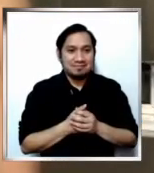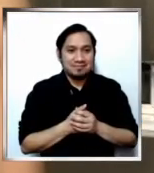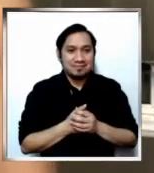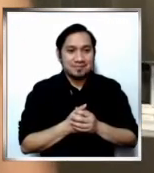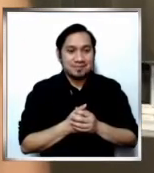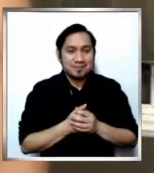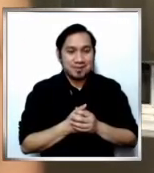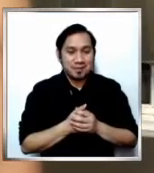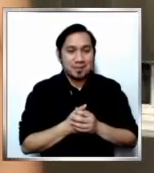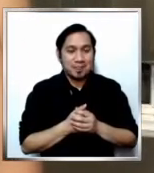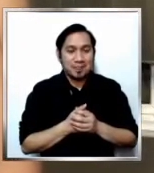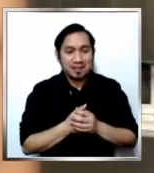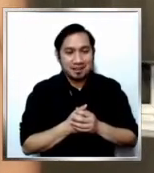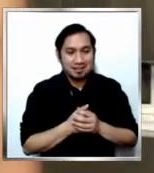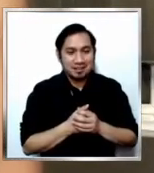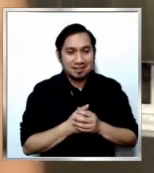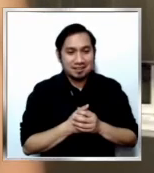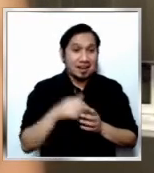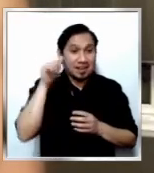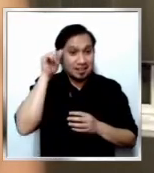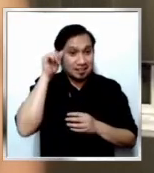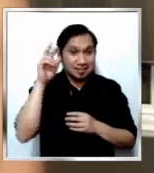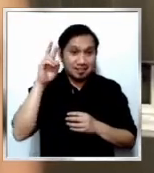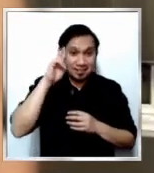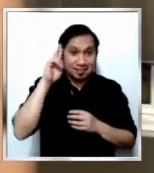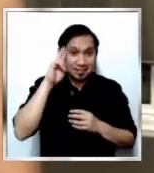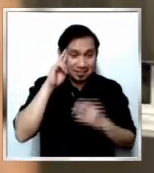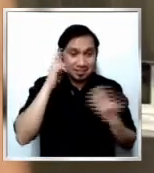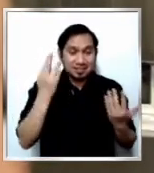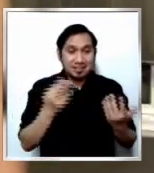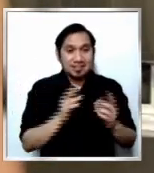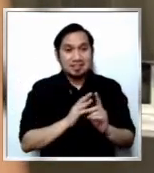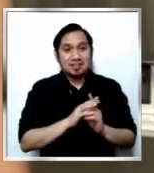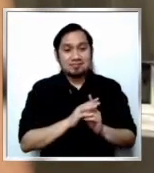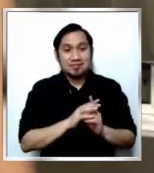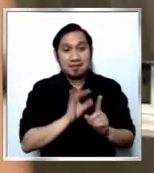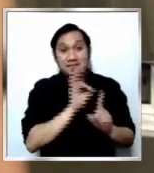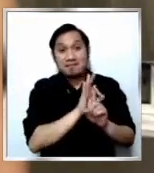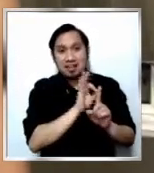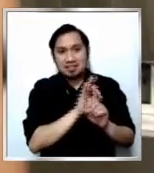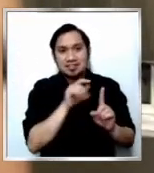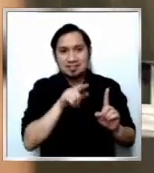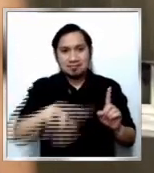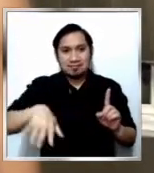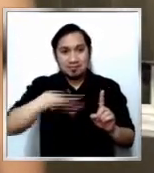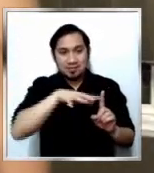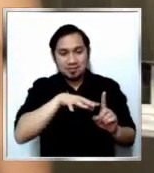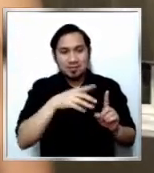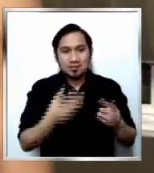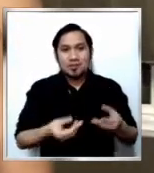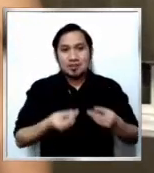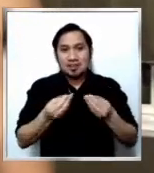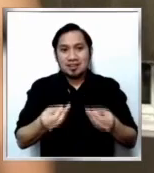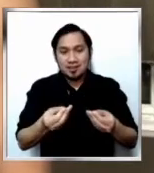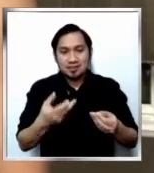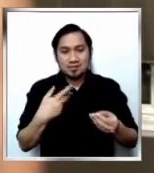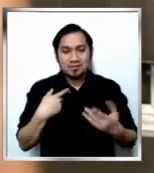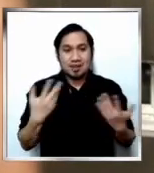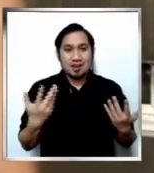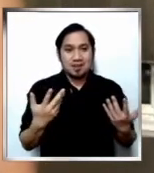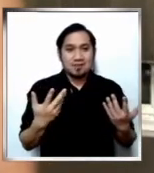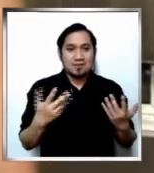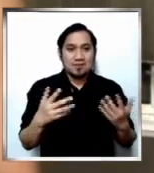Doblang regalo ni Alden Richards para sa kanyang fans this December 8th. Yan ang kanyang virtual reality concert at isa ang bagong